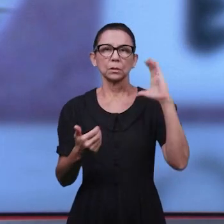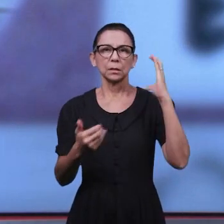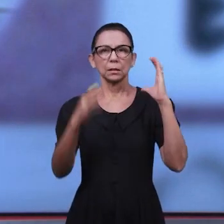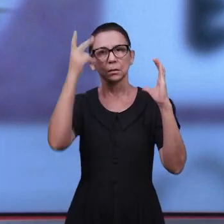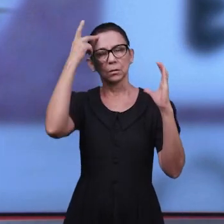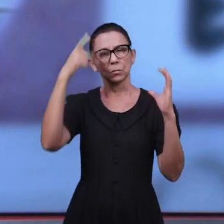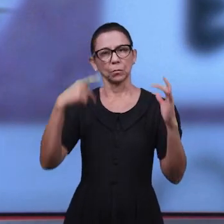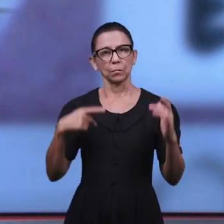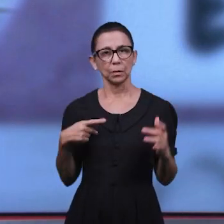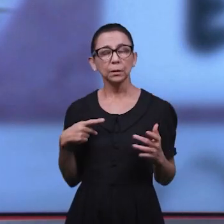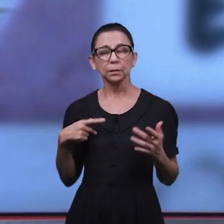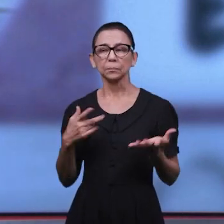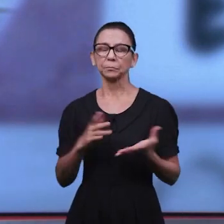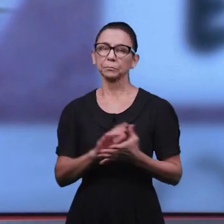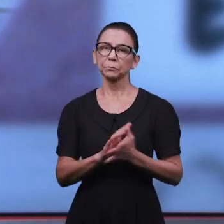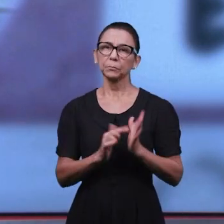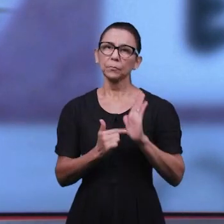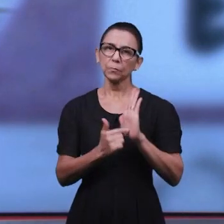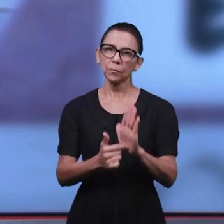cette